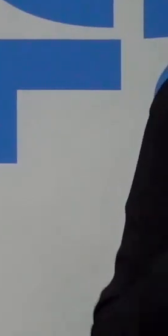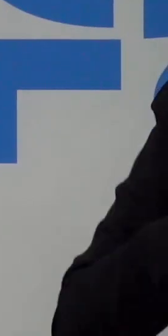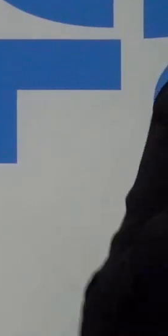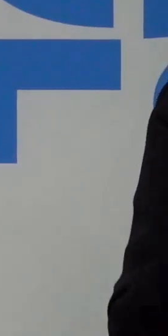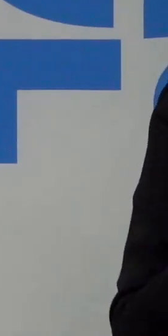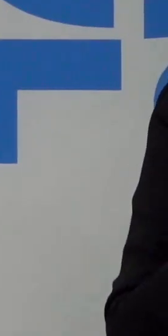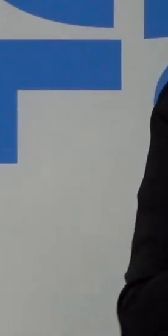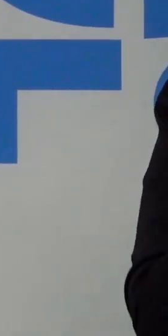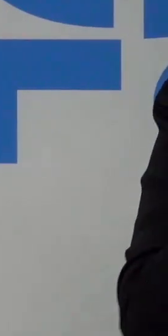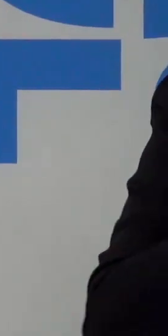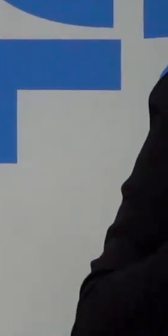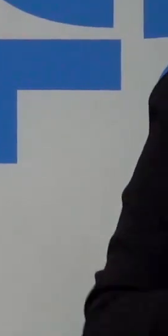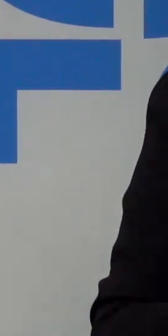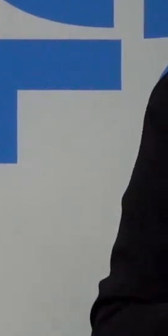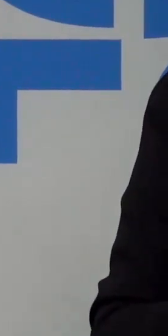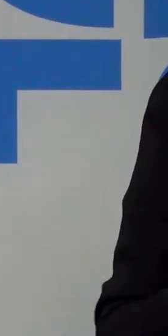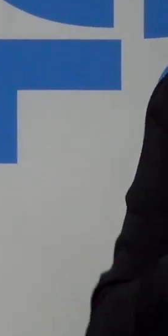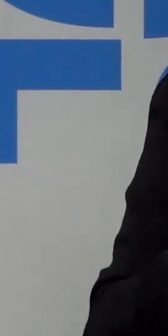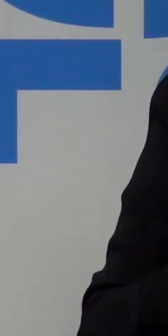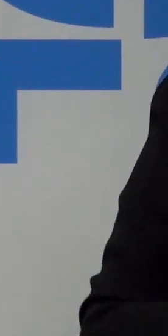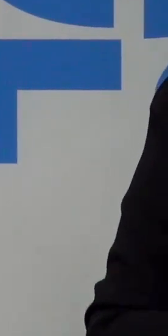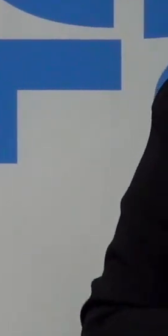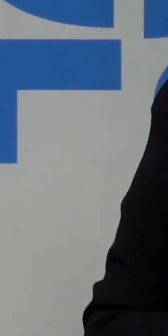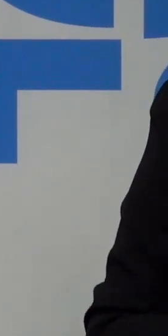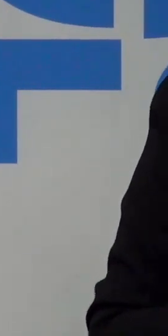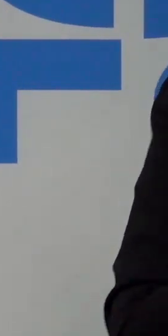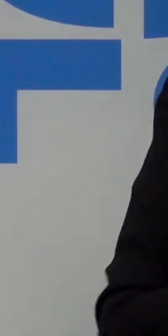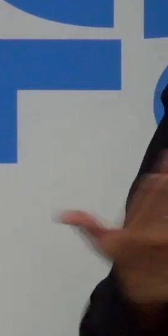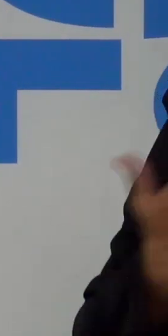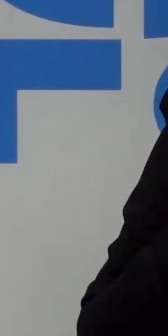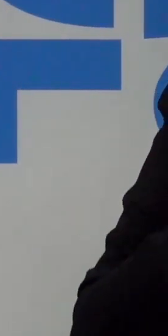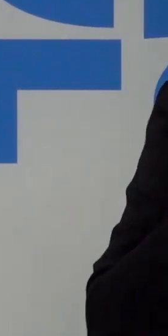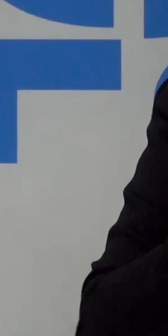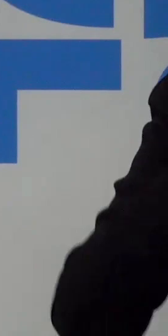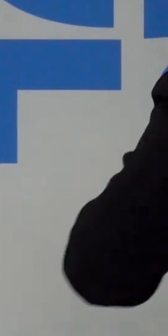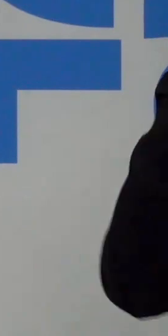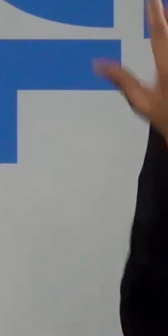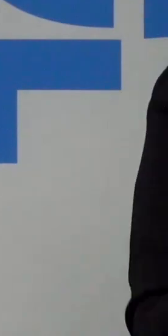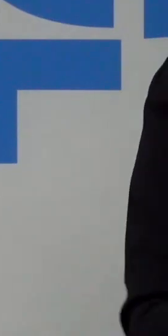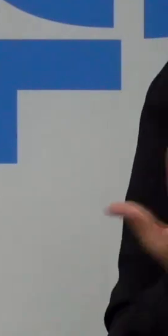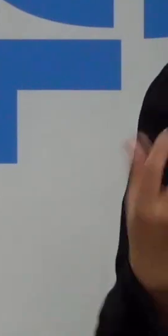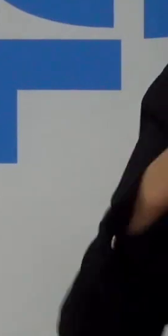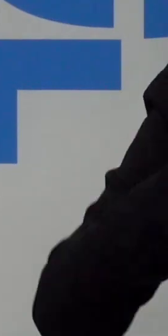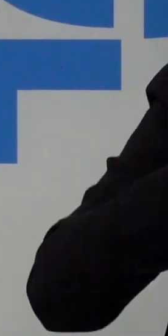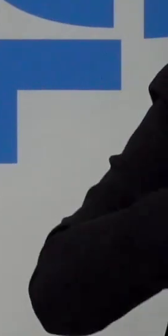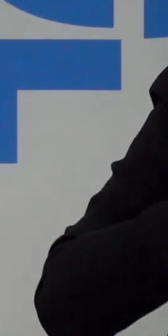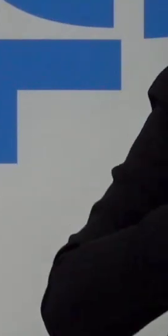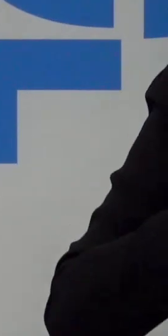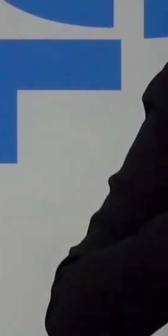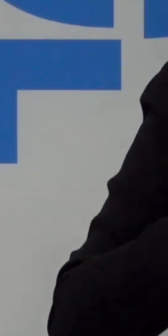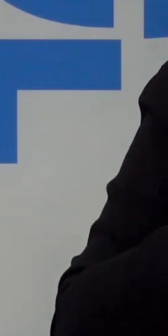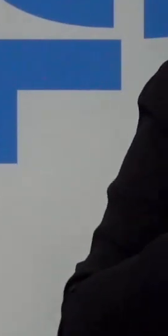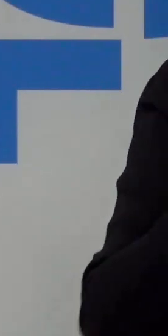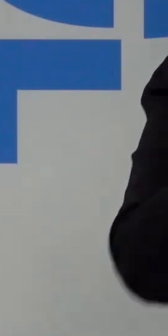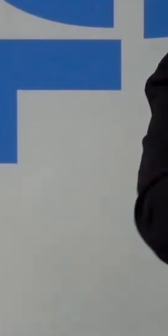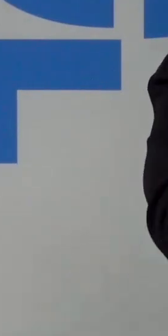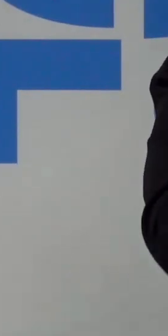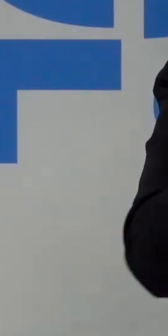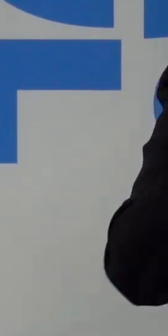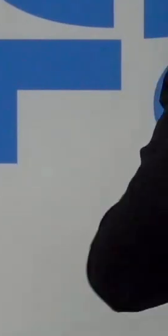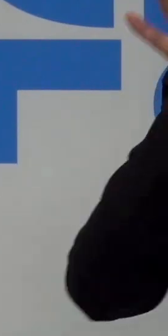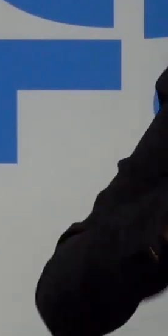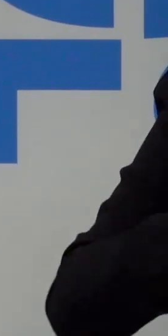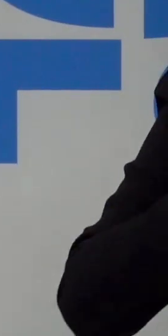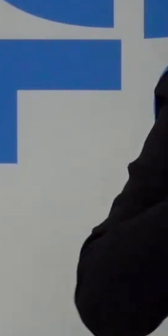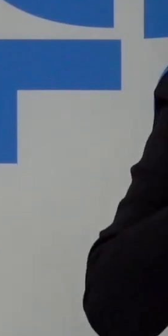번째는 오늘 여기에서 우리 사령관님들이 자기의 경험을 다 담아서 한 개 한 개